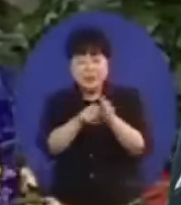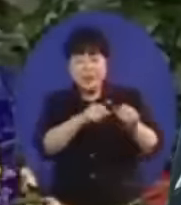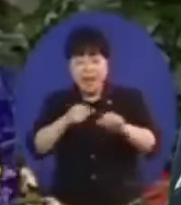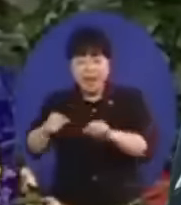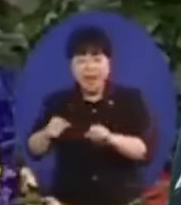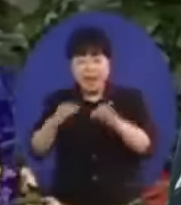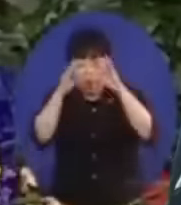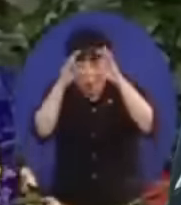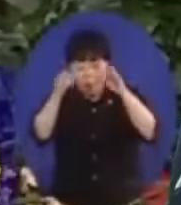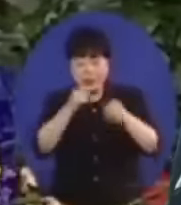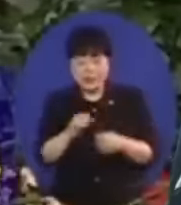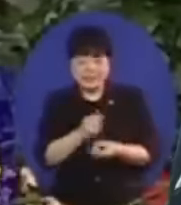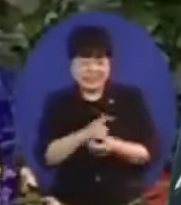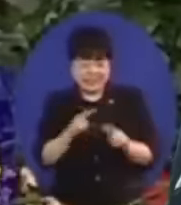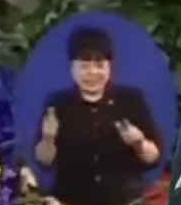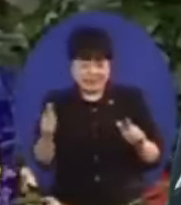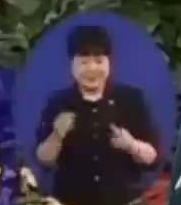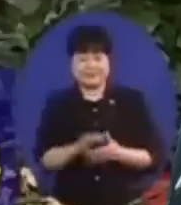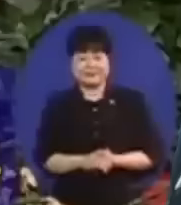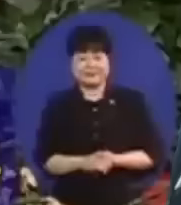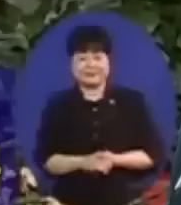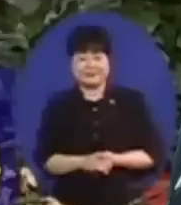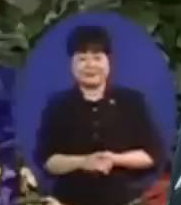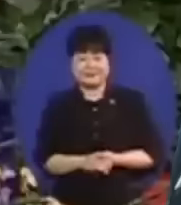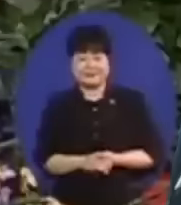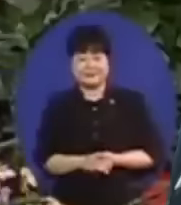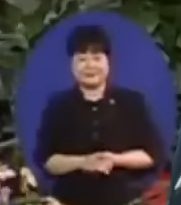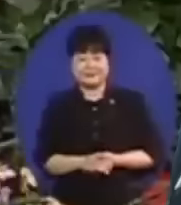행하고 보는 것으로 행하지 아니하며